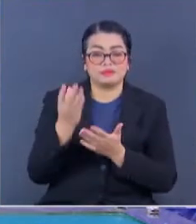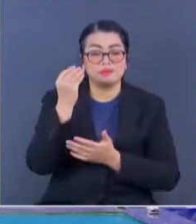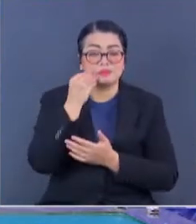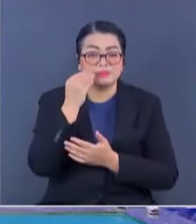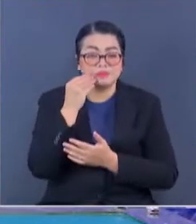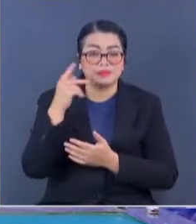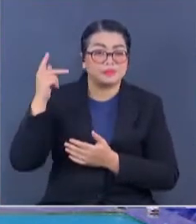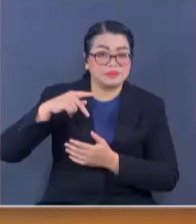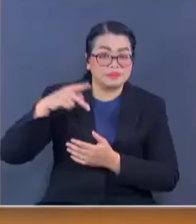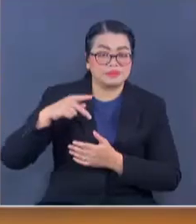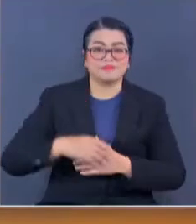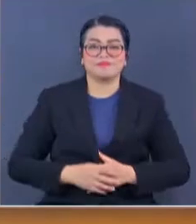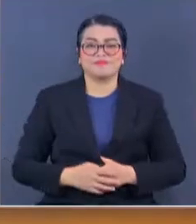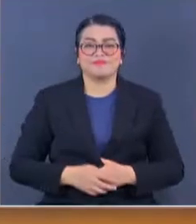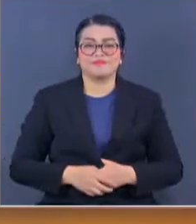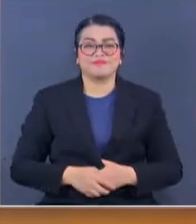มากมายด้วยครับ